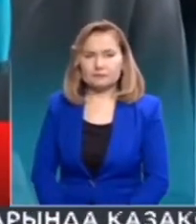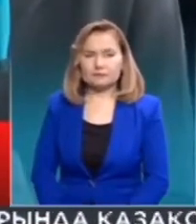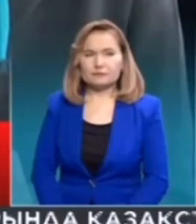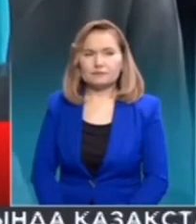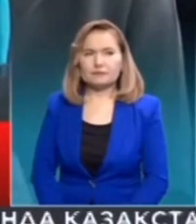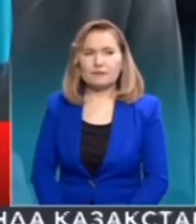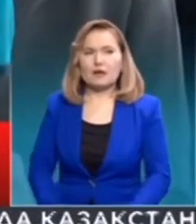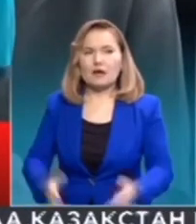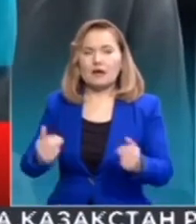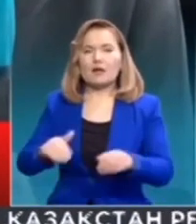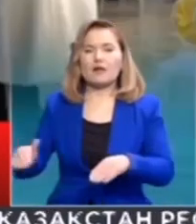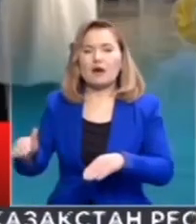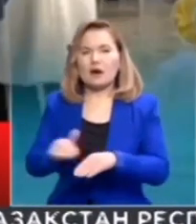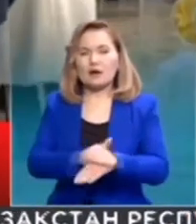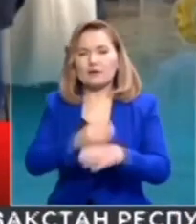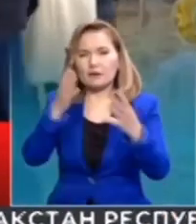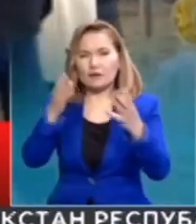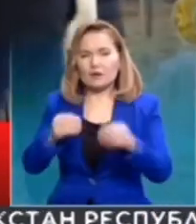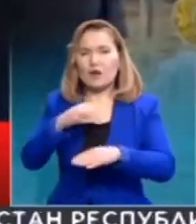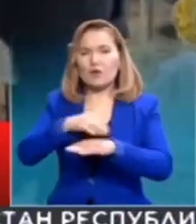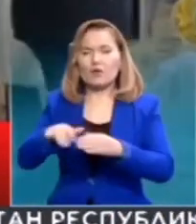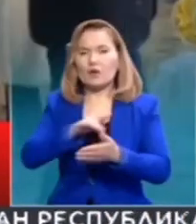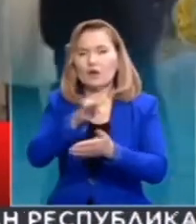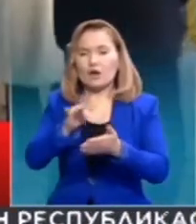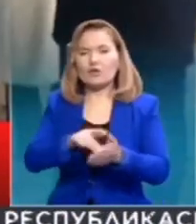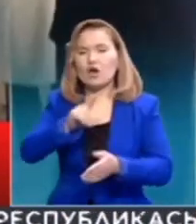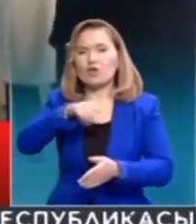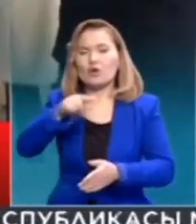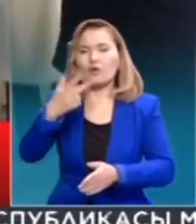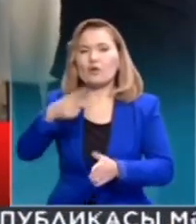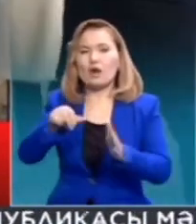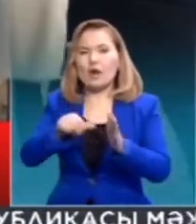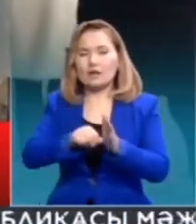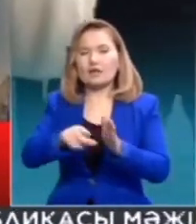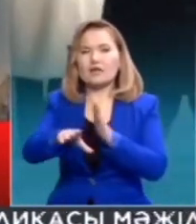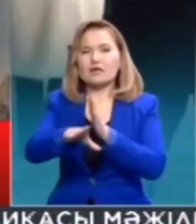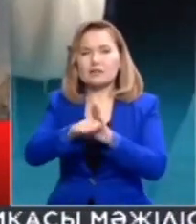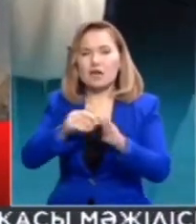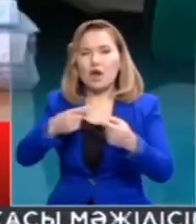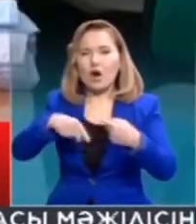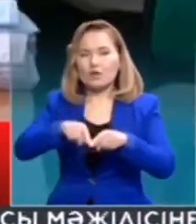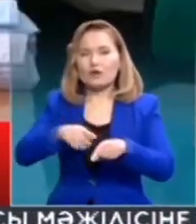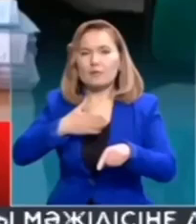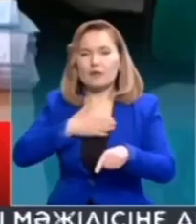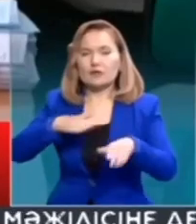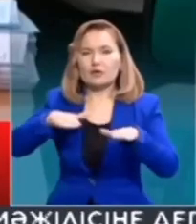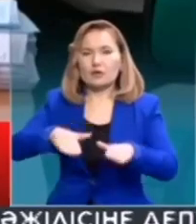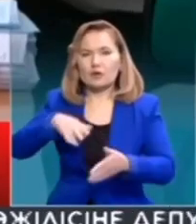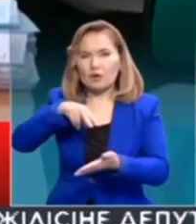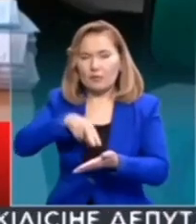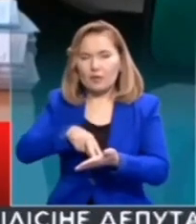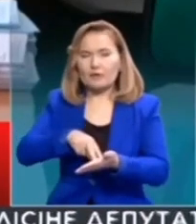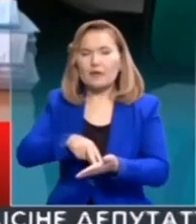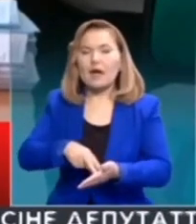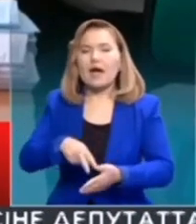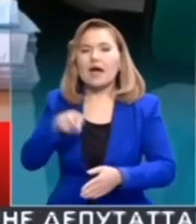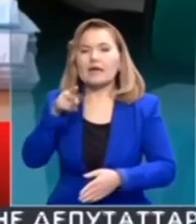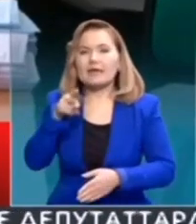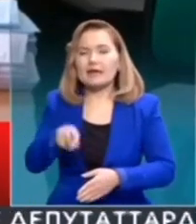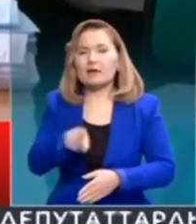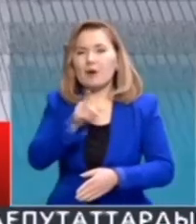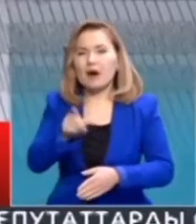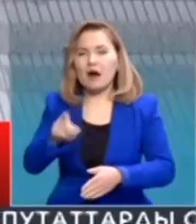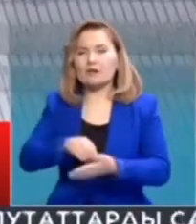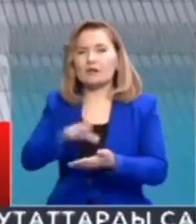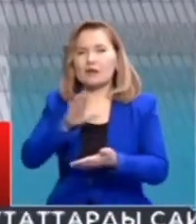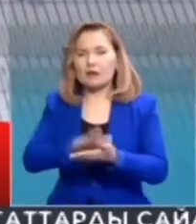Я Гүлнәс, қазір мен Көкшетау қаласындағы нөмірі 36-шы сайлау учаскесінде тұрмын. Мұнда тіркелген 2000-нан астам